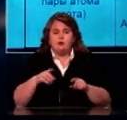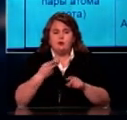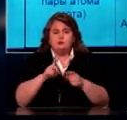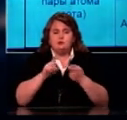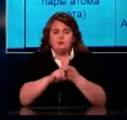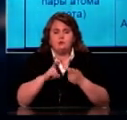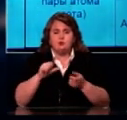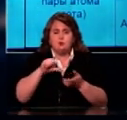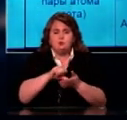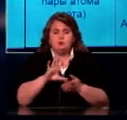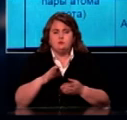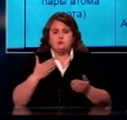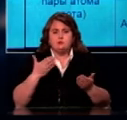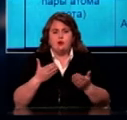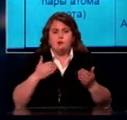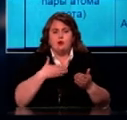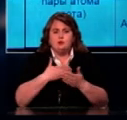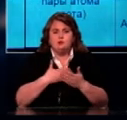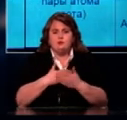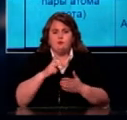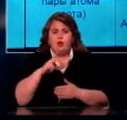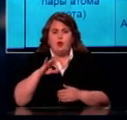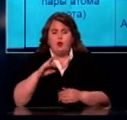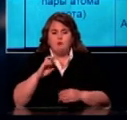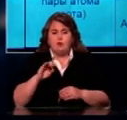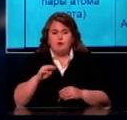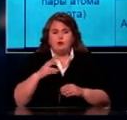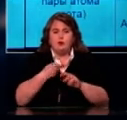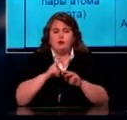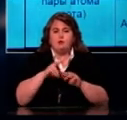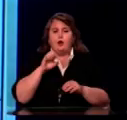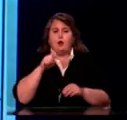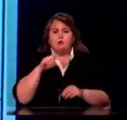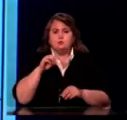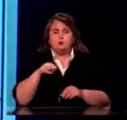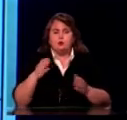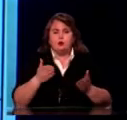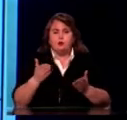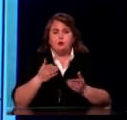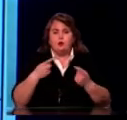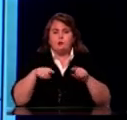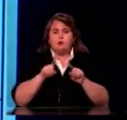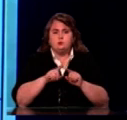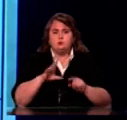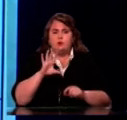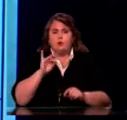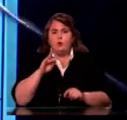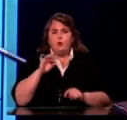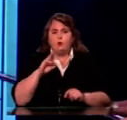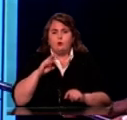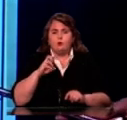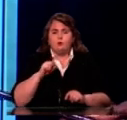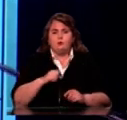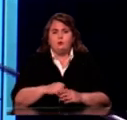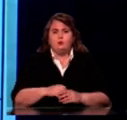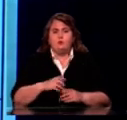не участвуют. Самый активный элемент, еще раз повторюсь, это азот, который образует ион аммония. В